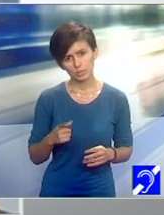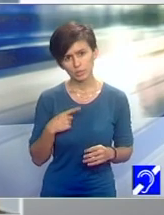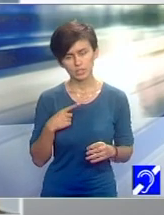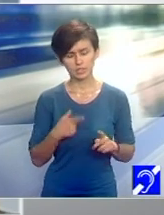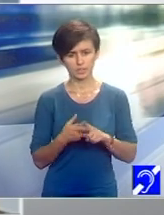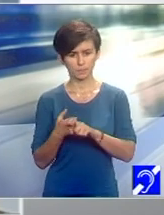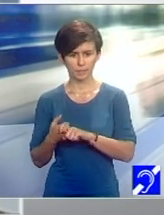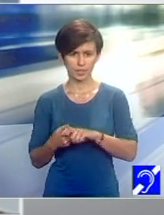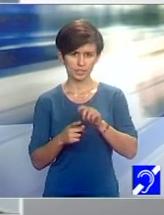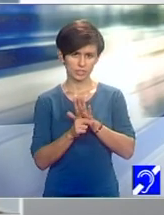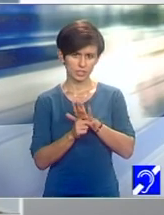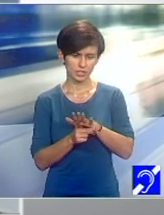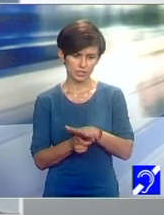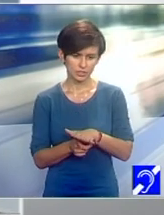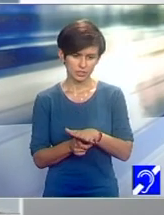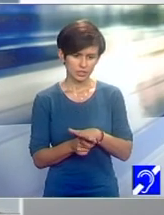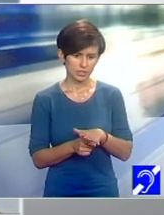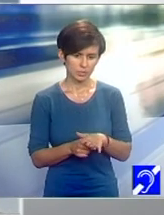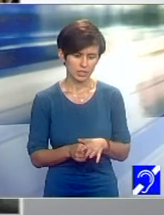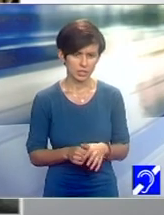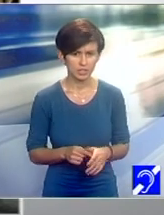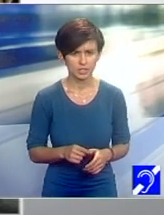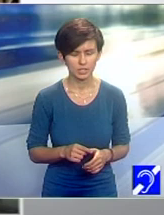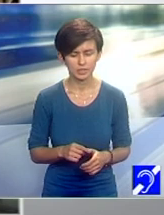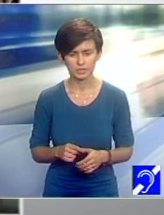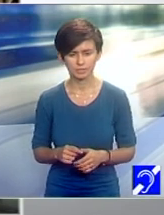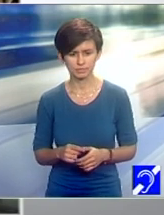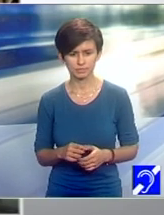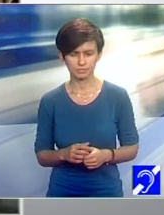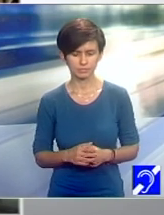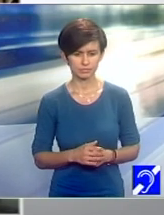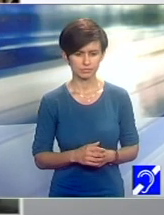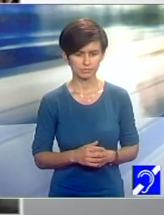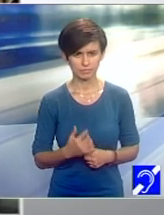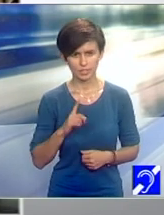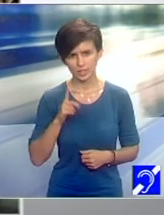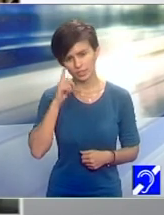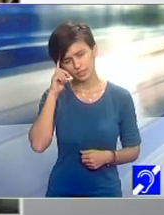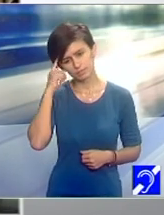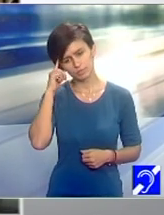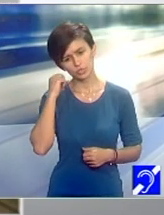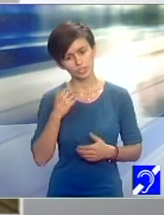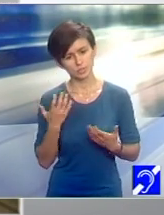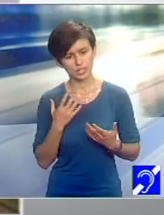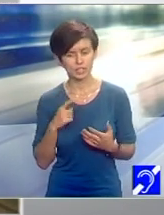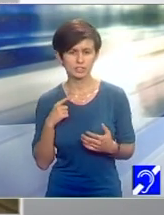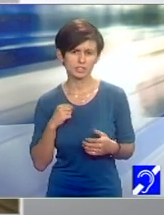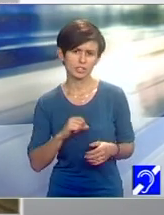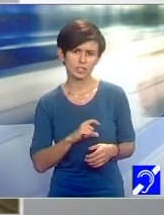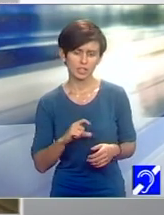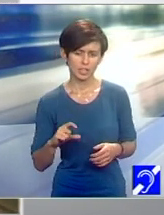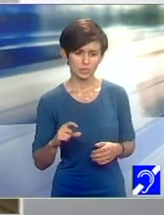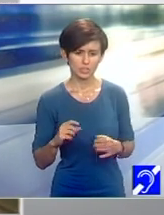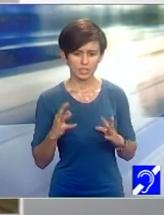îl face să nu aibă curaj să meargă la oraș. Nu știm care sunt cauzele. Măsurăm cam la 3